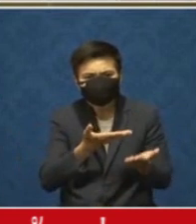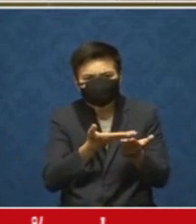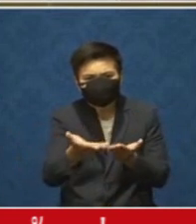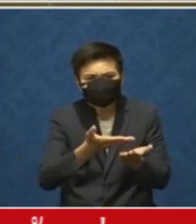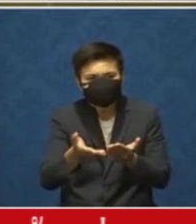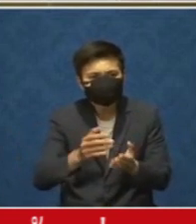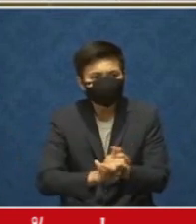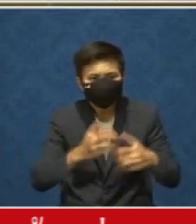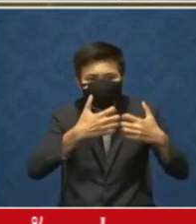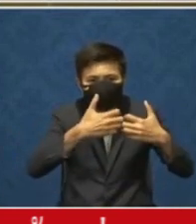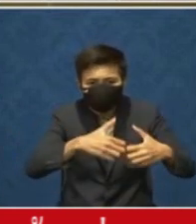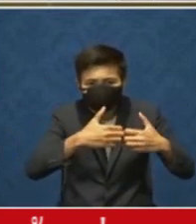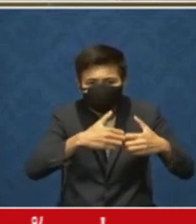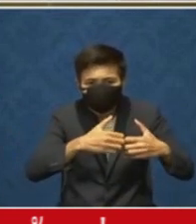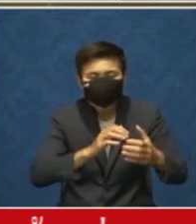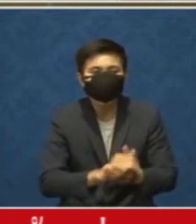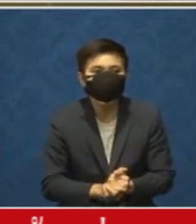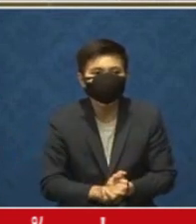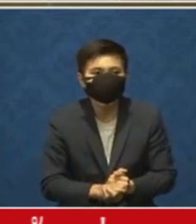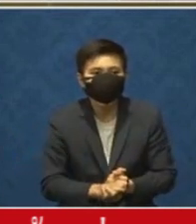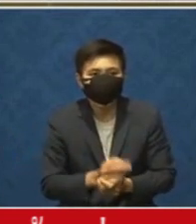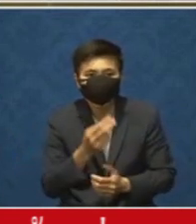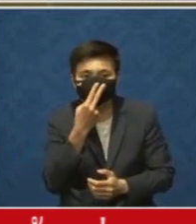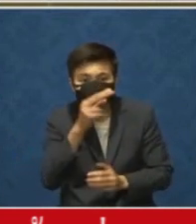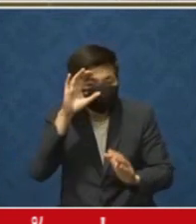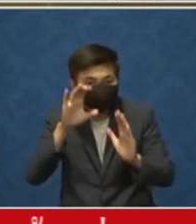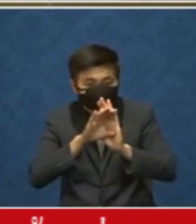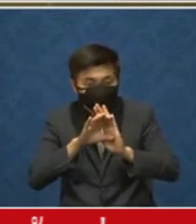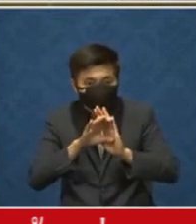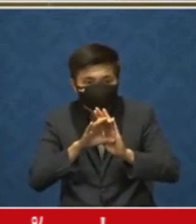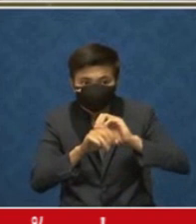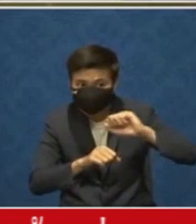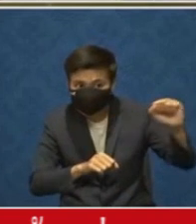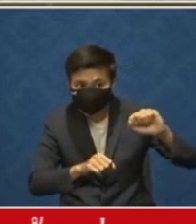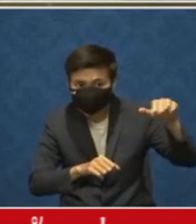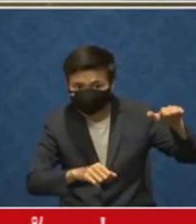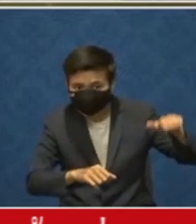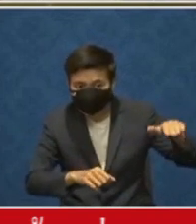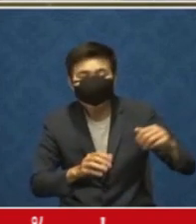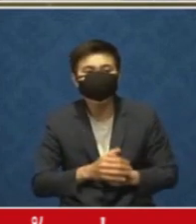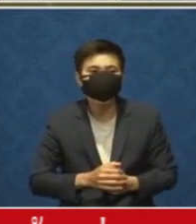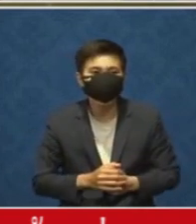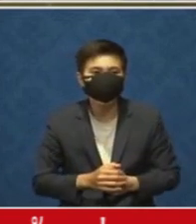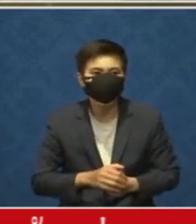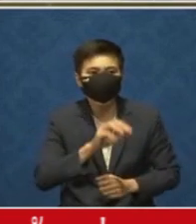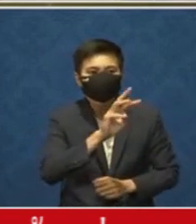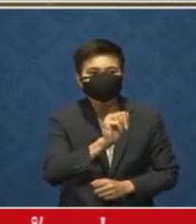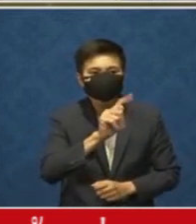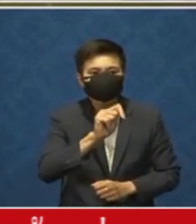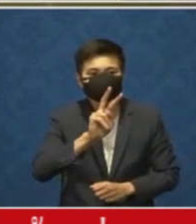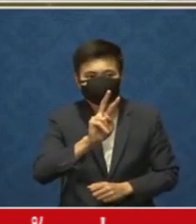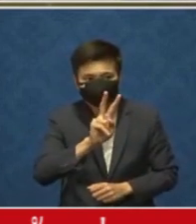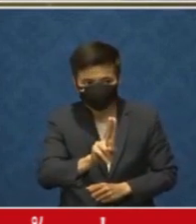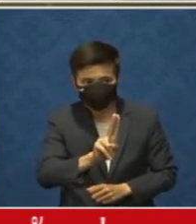หน้าตาเครื่องเนี่ยนะครับเป็นด้านซ้ายมือด้านล่างนะครับหน้าตา MTU Series